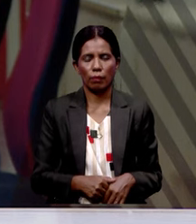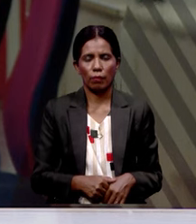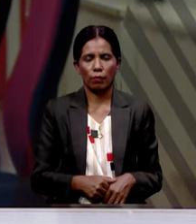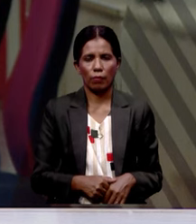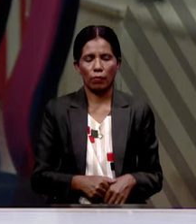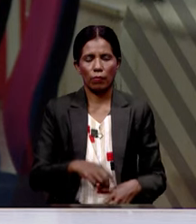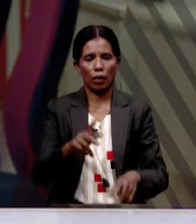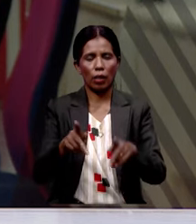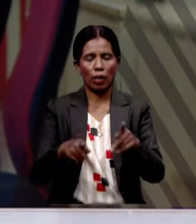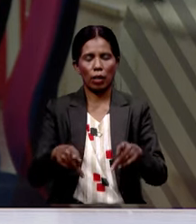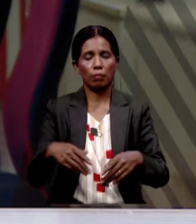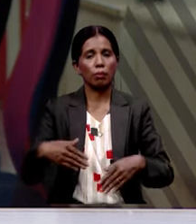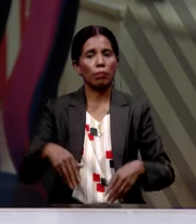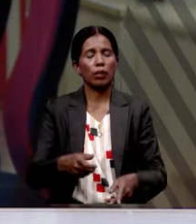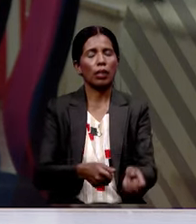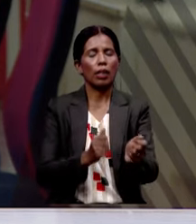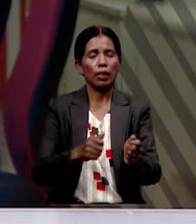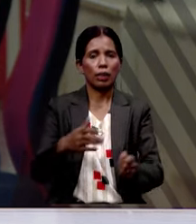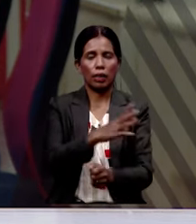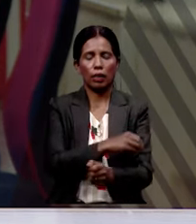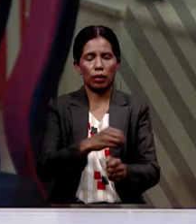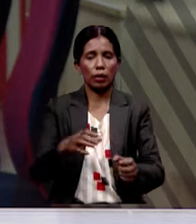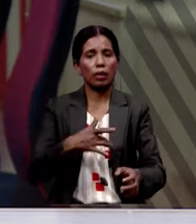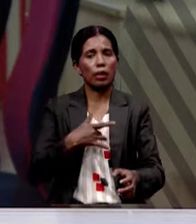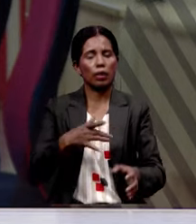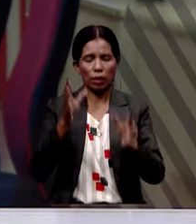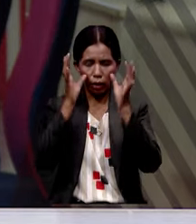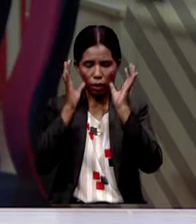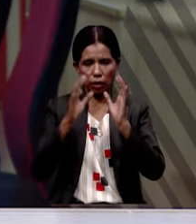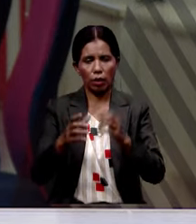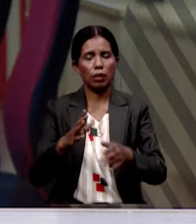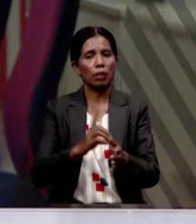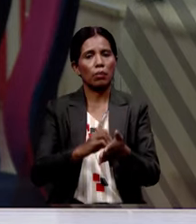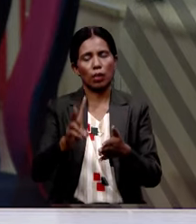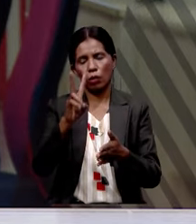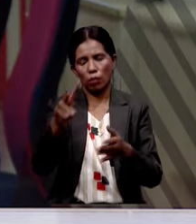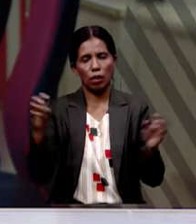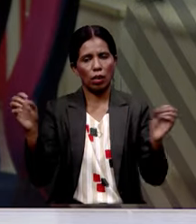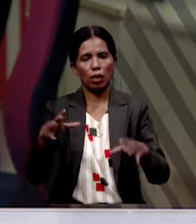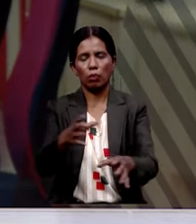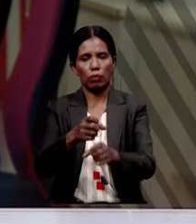Pescador ia baucau senti triste, tamba durante semana ruona, la halo atividade di pesca.